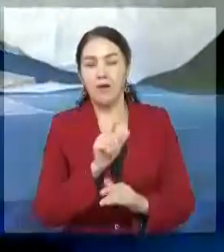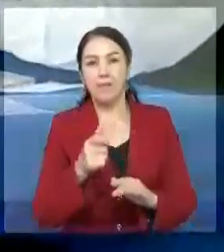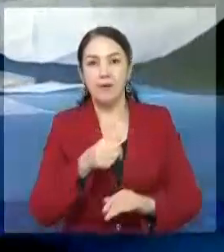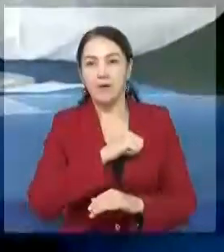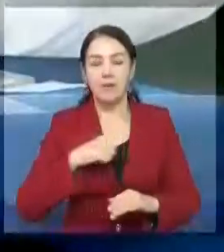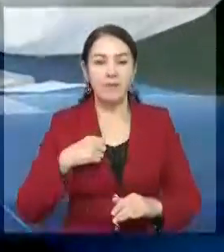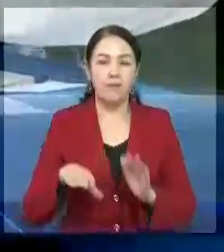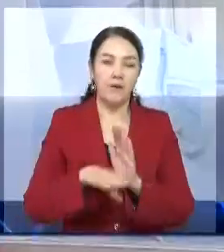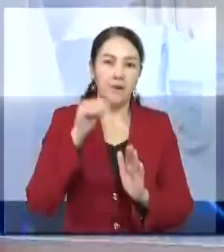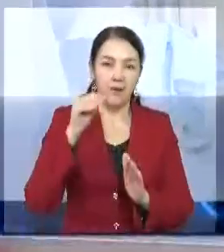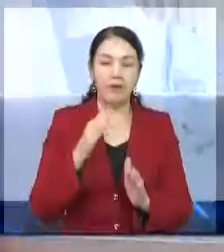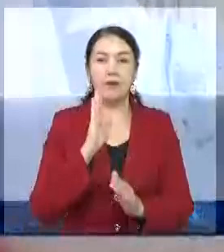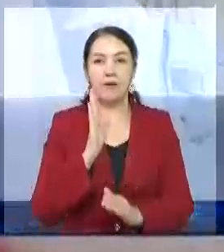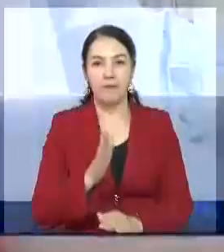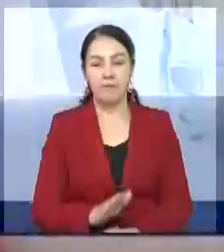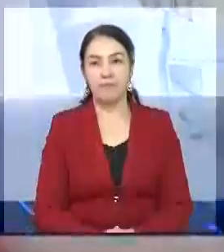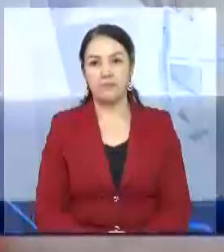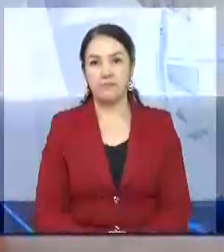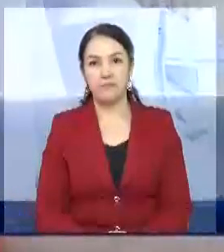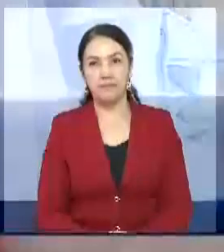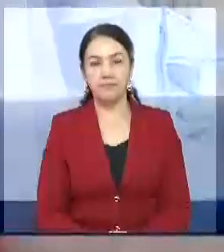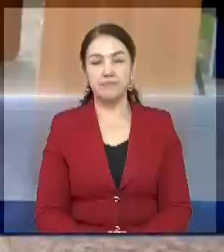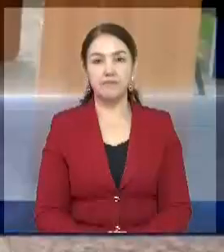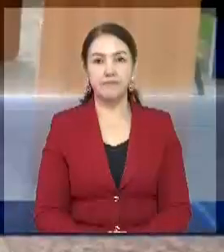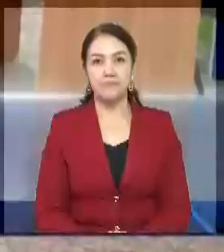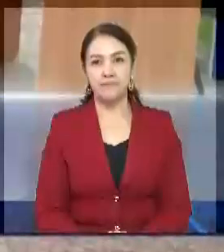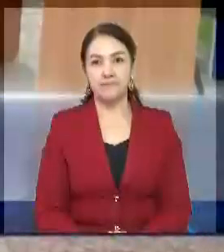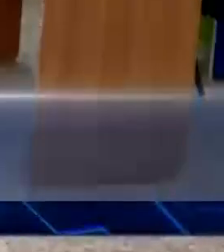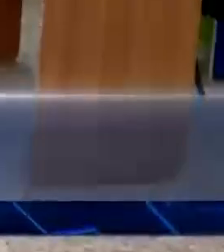халық өз қалаулысын сайламақ. Нұрболат Қуантайұлы, Самат Қалекенов, Ақтөбе телеарнасы.